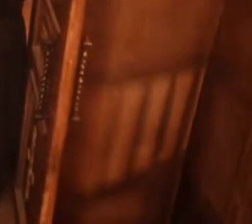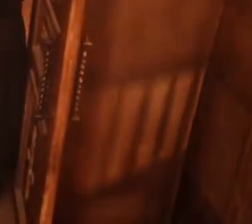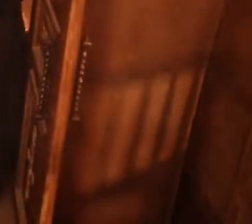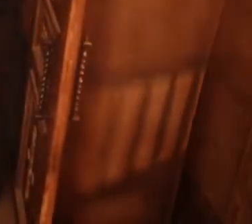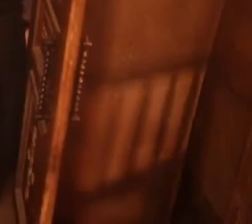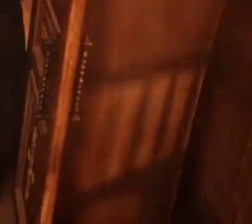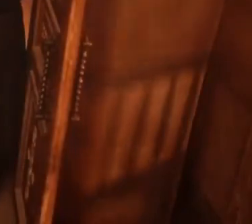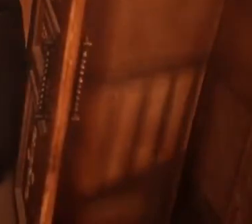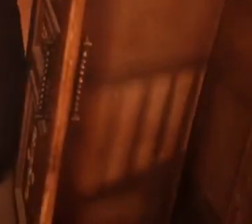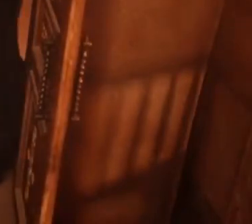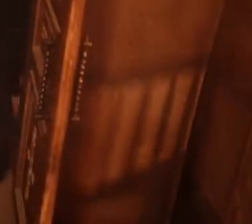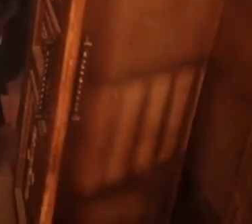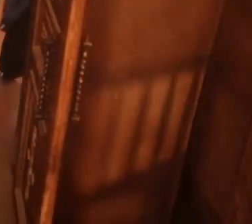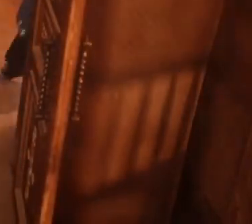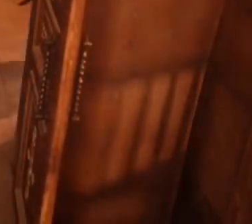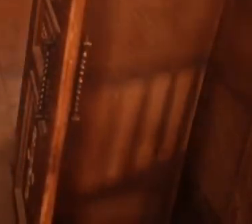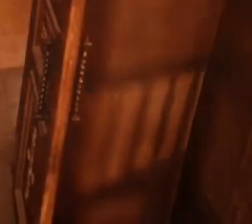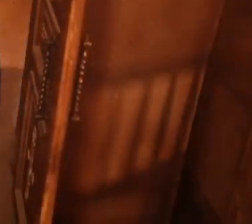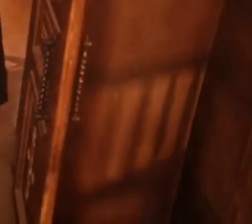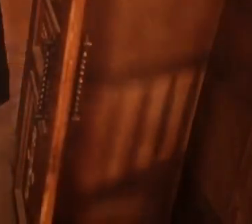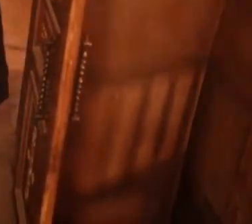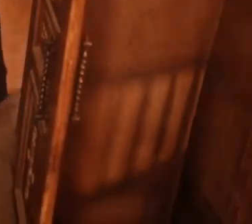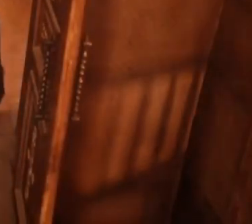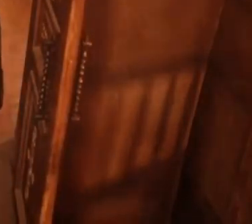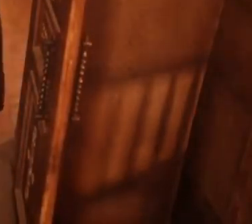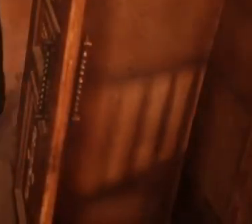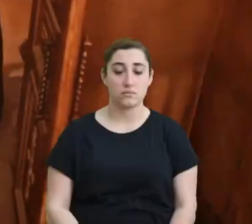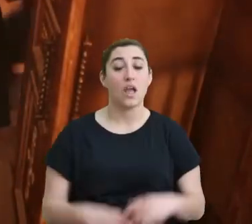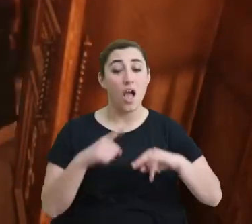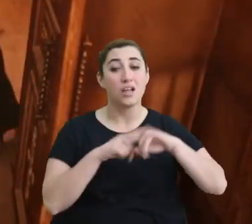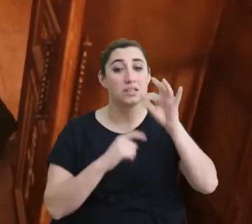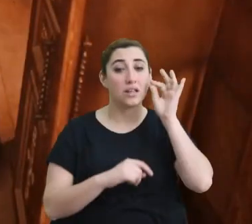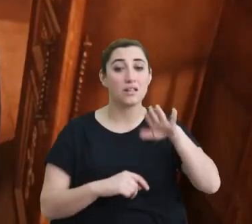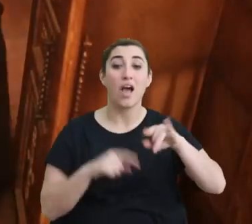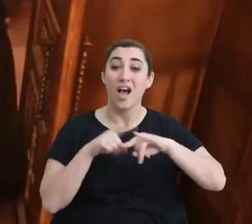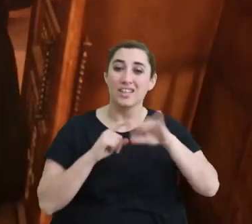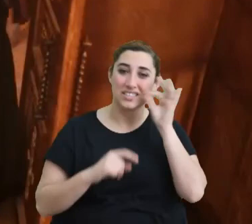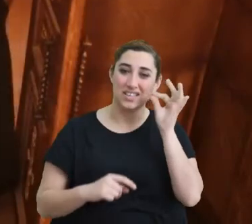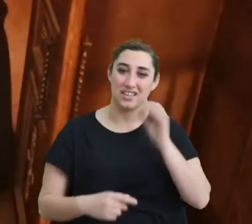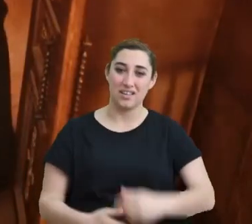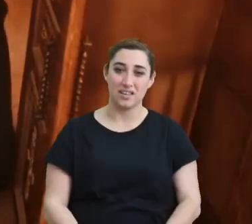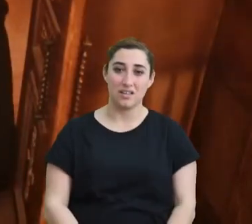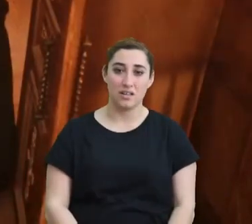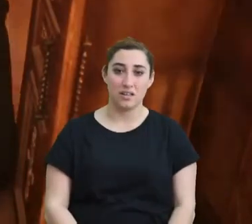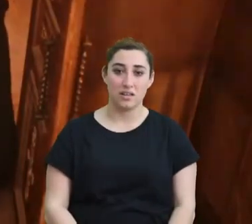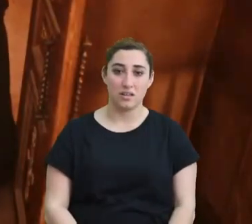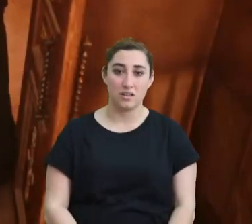Üçlünün koridora çıkmasını bekliyorlar. Kapı görevlisi zabit karşısında. Hasan'a, Hasan'a.